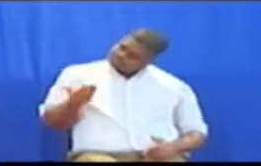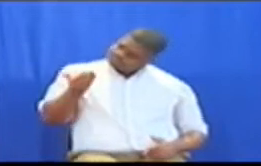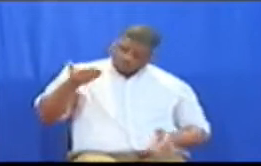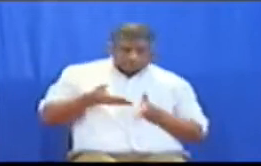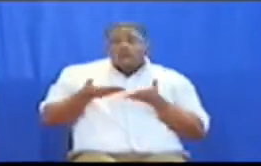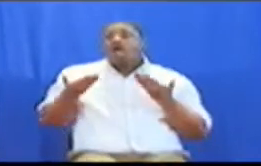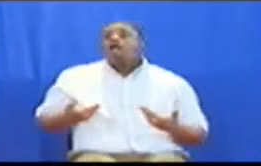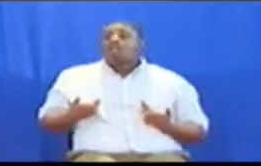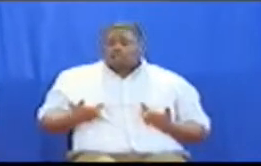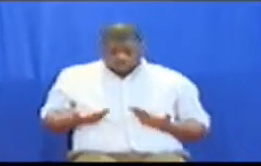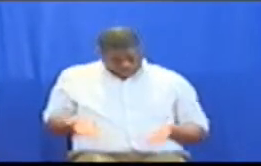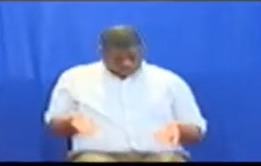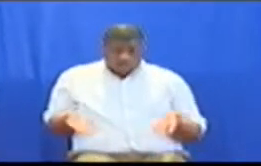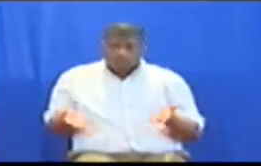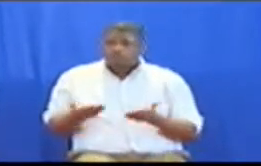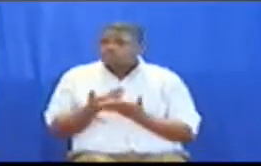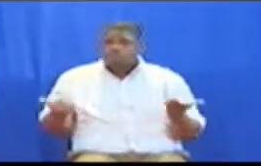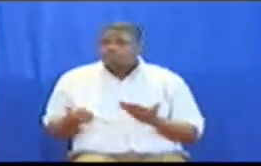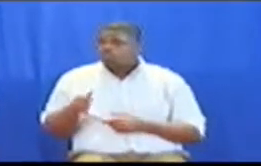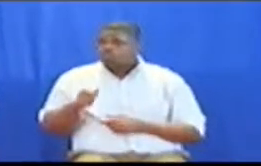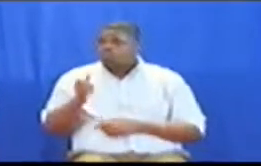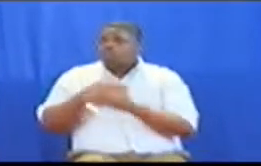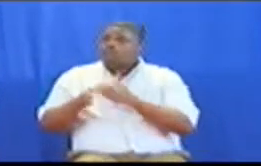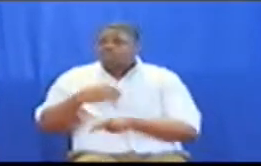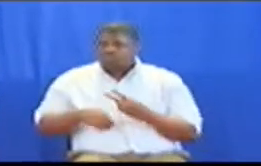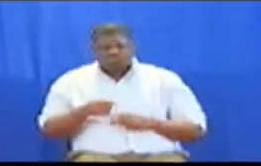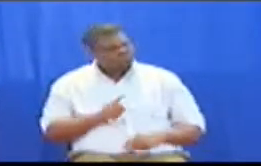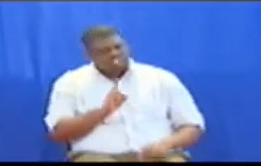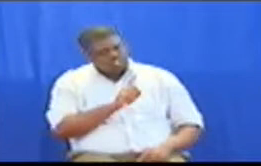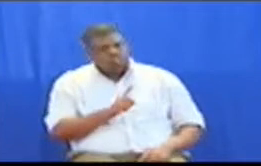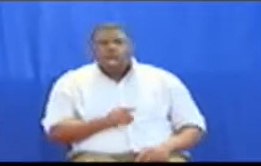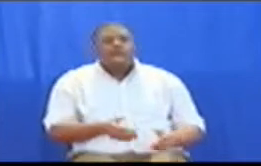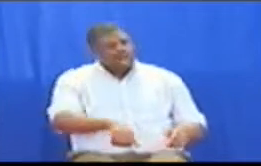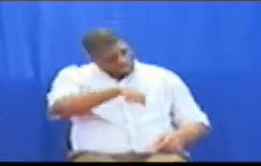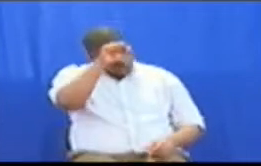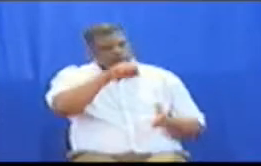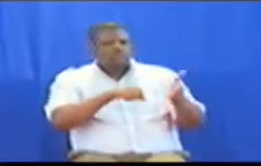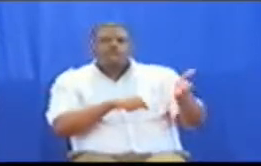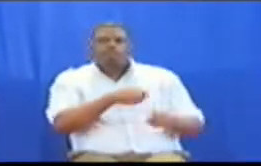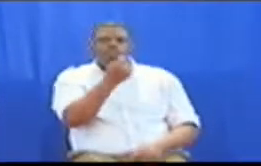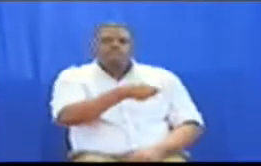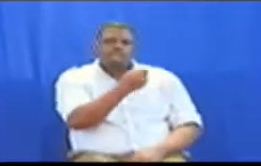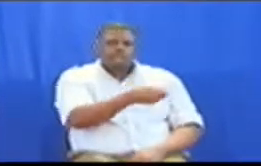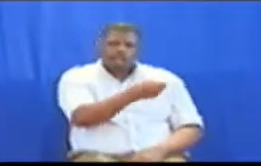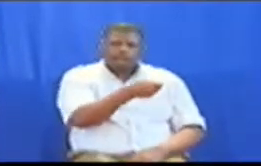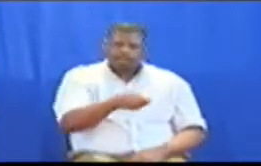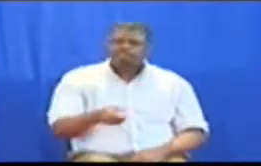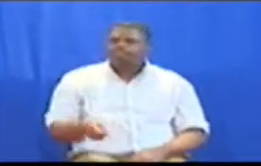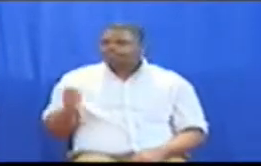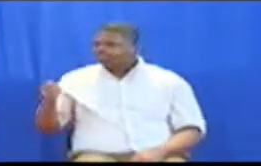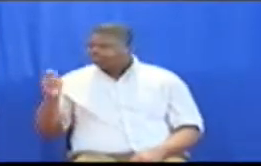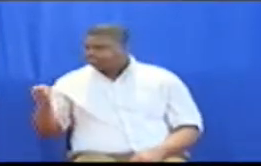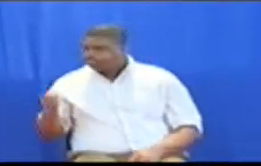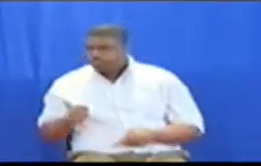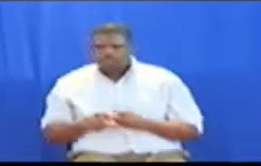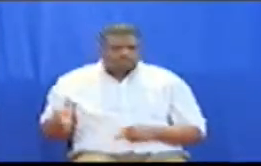ulemavu, bali ni kwa sababu wanaweza. Na kupongeza sana mheshimiwa Sela Ikupa. Na kijana